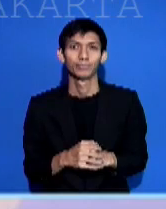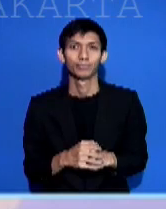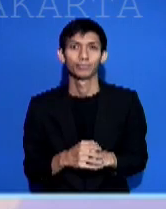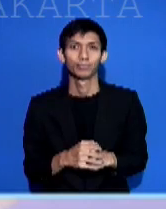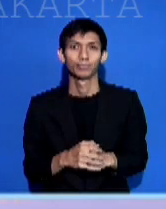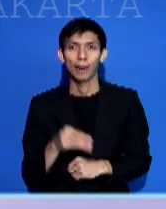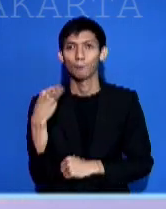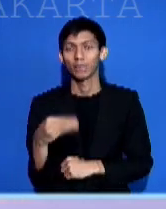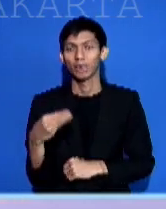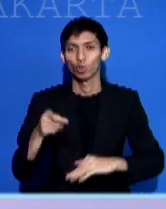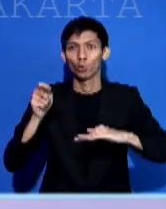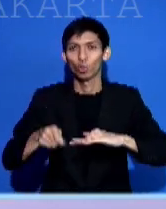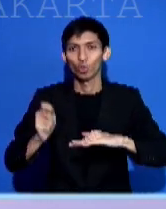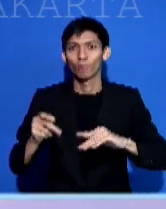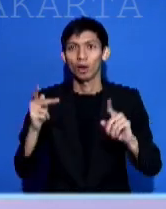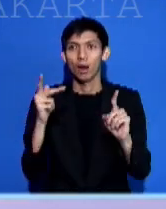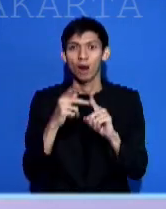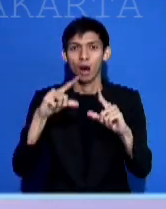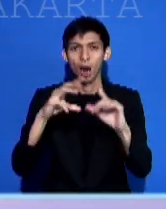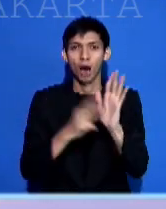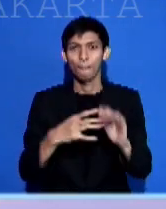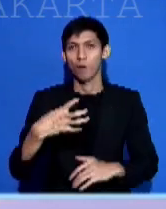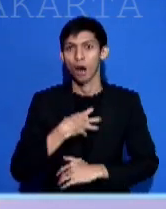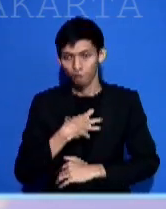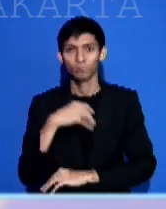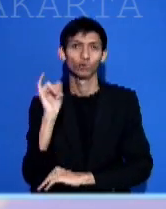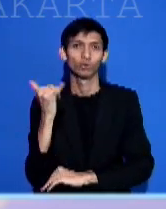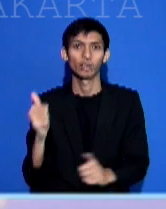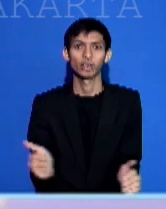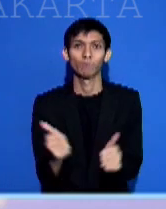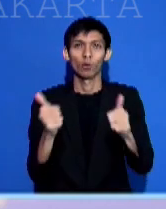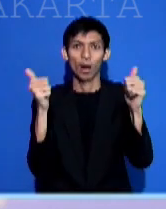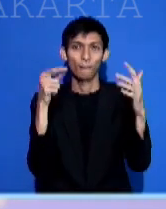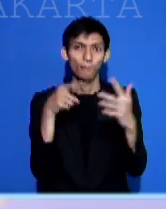Menkumham DIY siap sukseskan pemilu 2024 dengan memfasilitasi